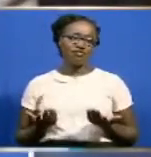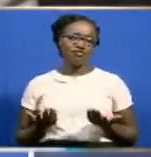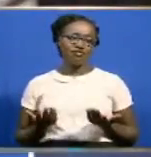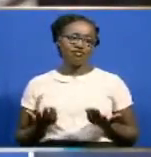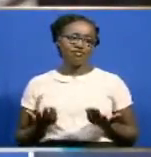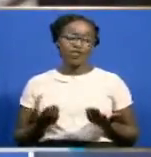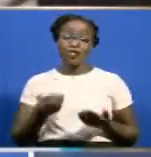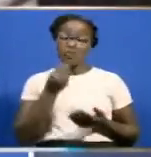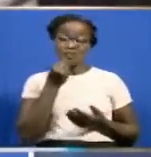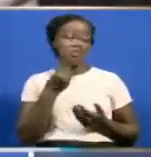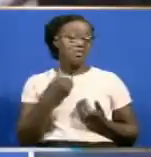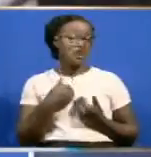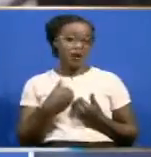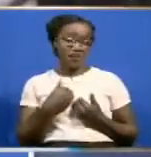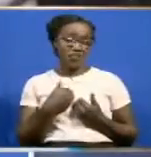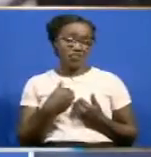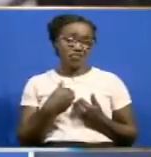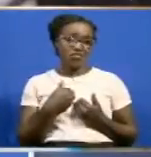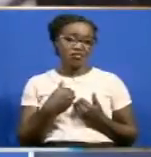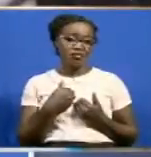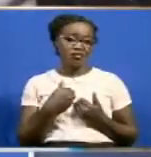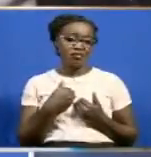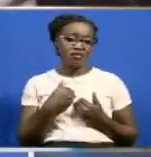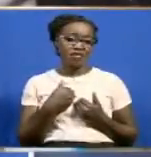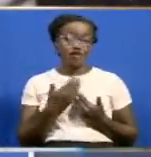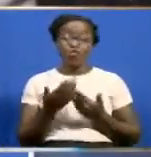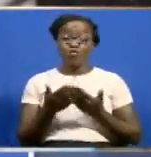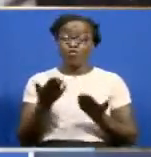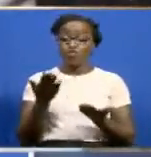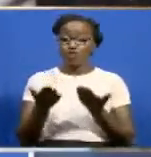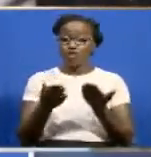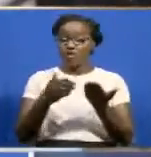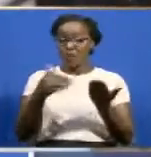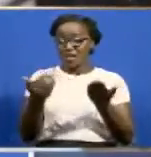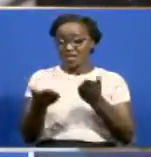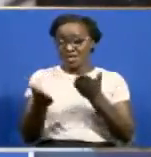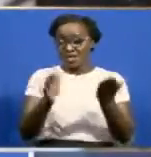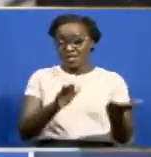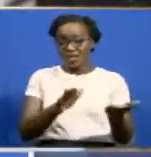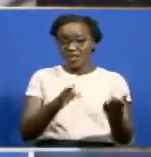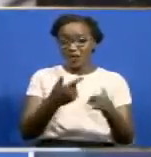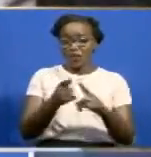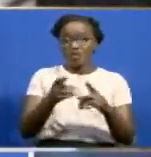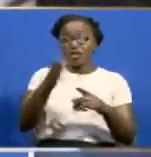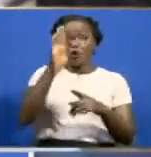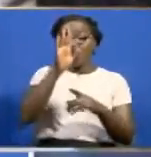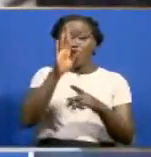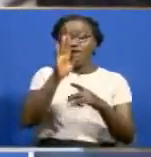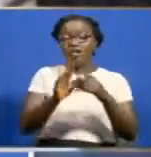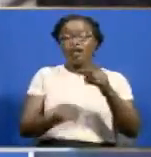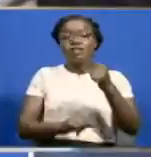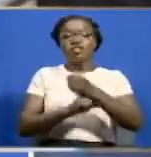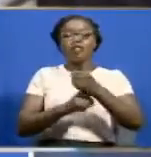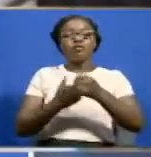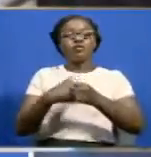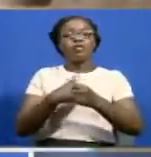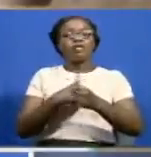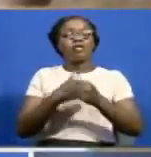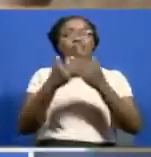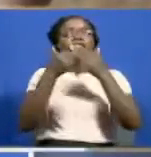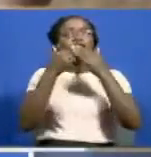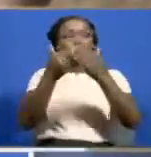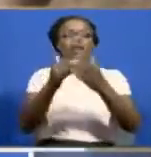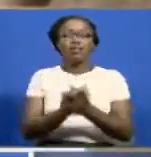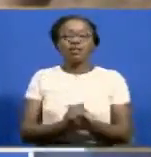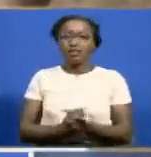Tunapata chakula. Hata kama kuna wenye ambao wameenda, sisi Mungu amesimama na sisi. Hiyo ndio naweza shukuru.